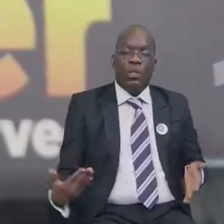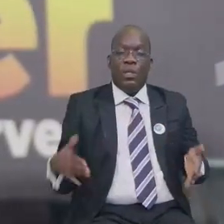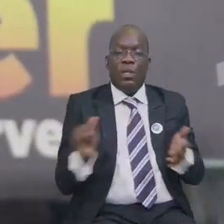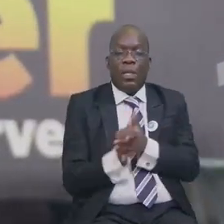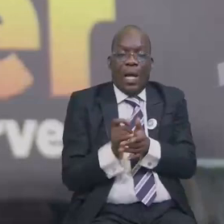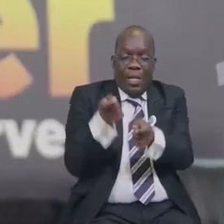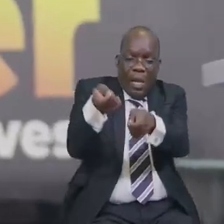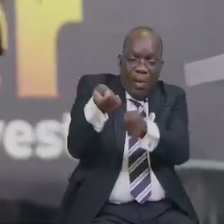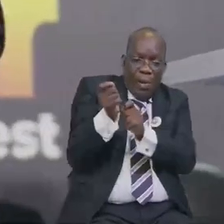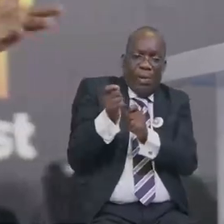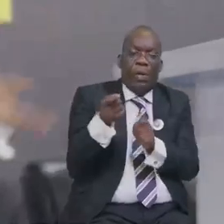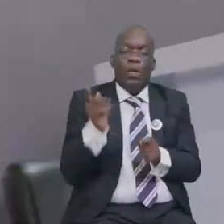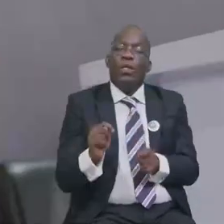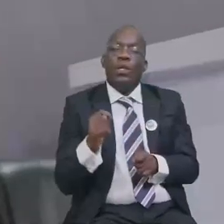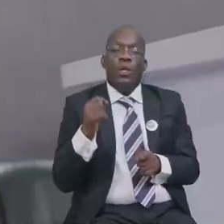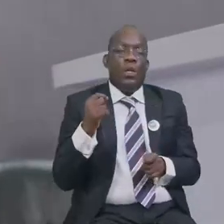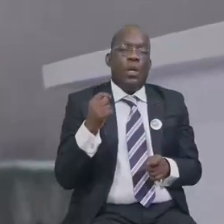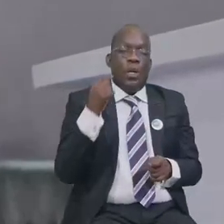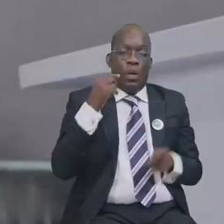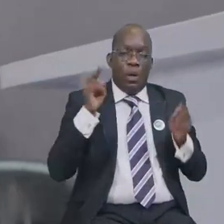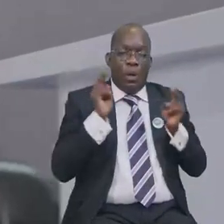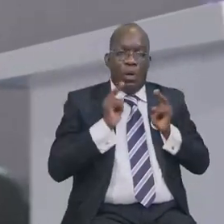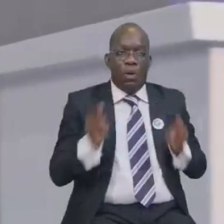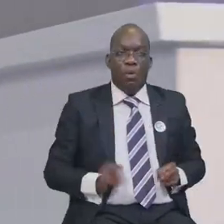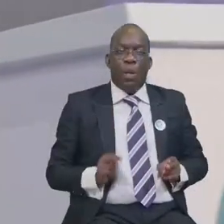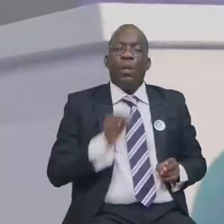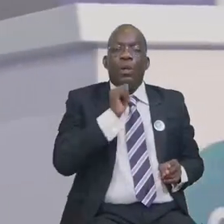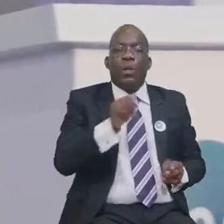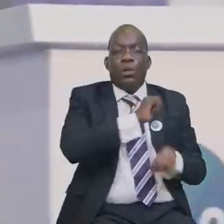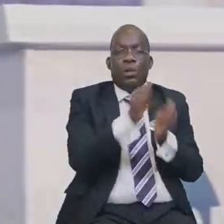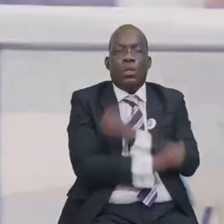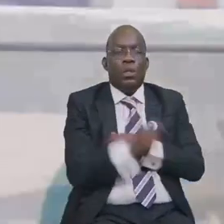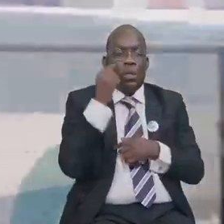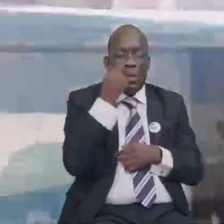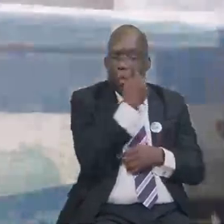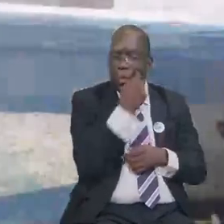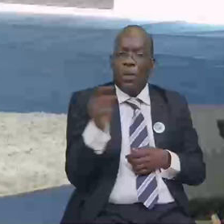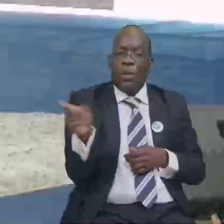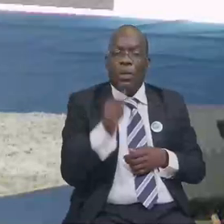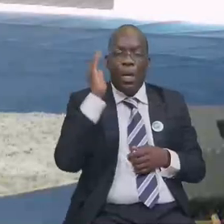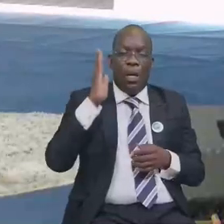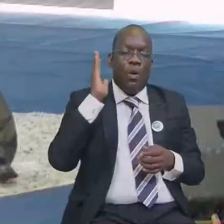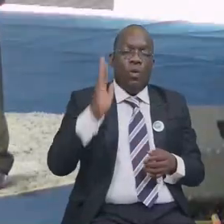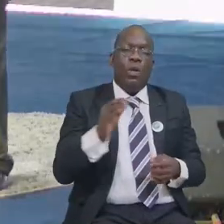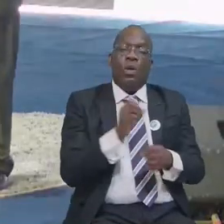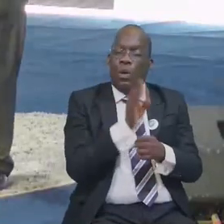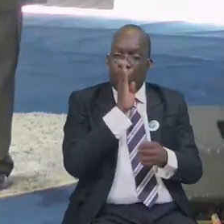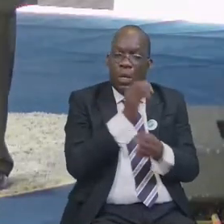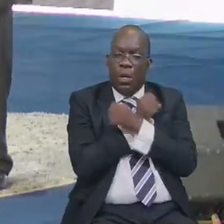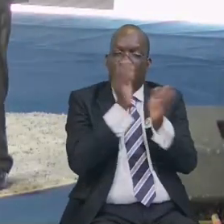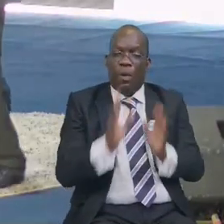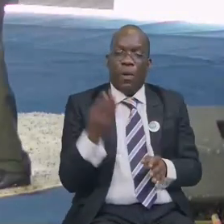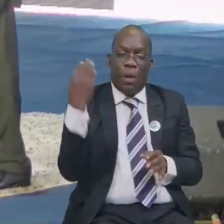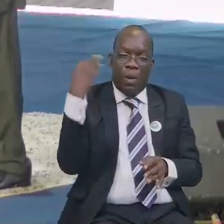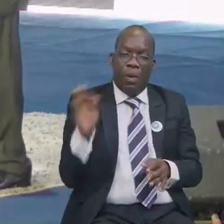les humains, les yeux non convertis. C'est ce qu'ils poursuivent. Ils seront égoïstes. Dans les derniers temps,